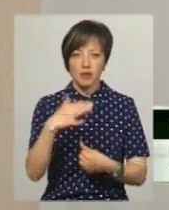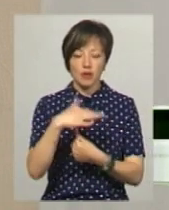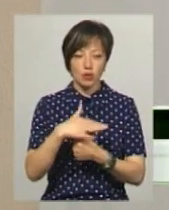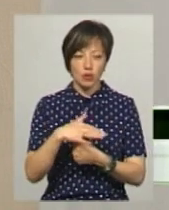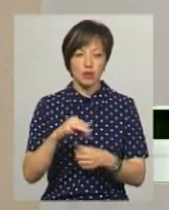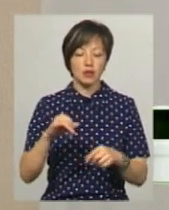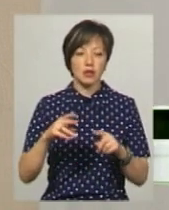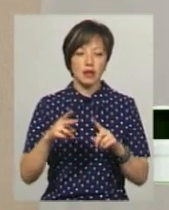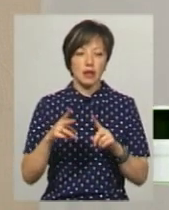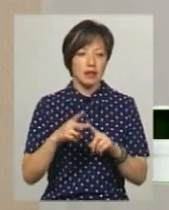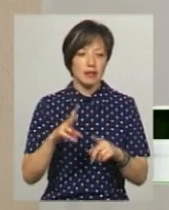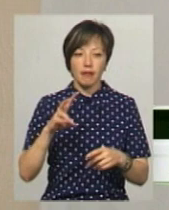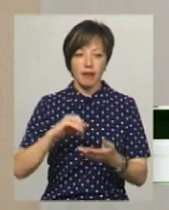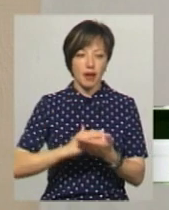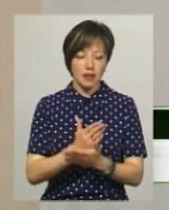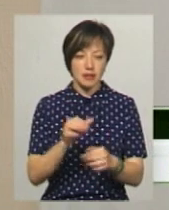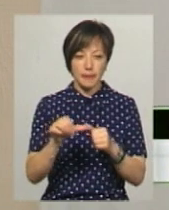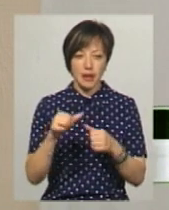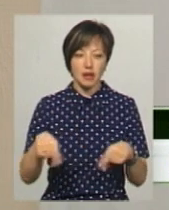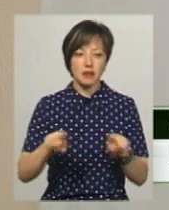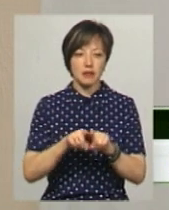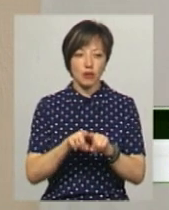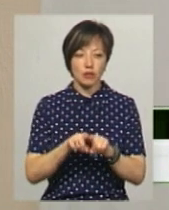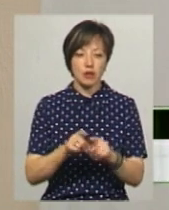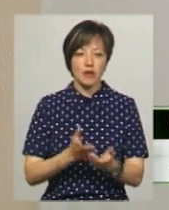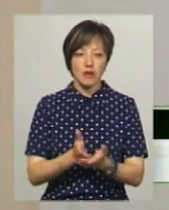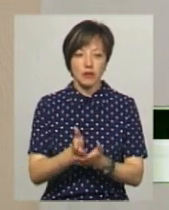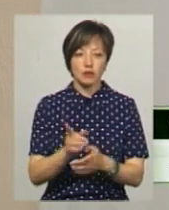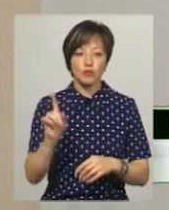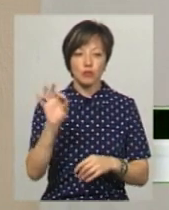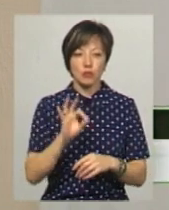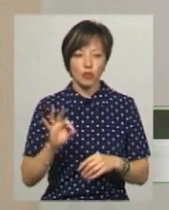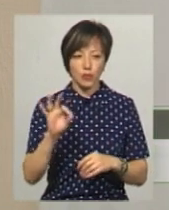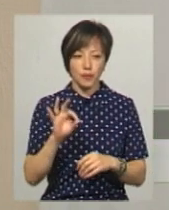вертоліту, неякісне пальне, а також версія щодо